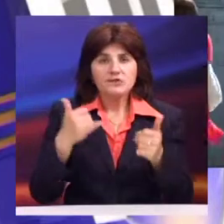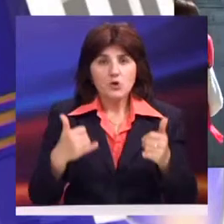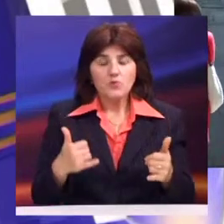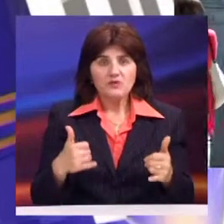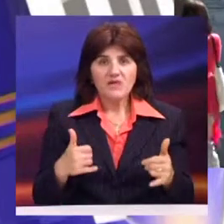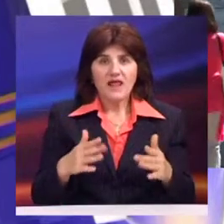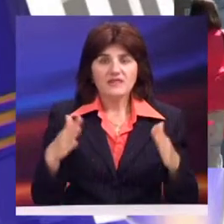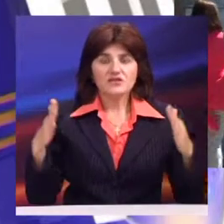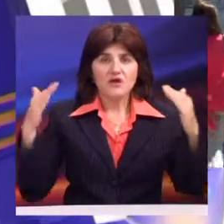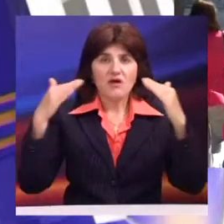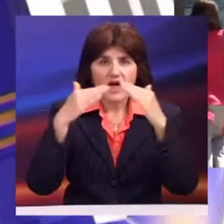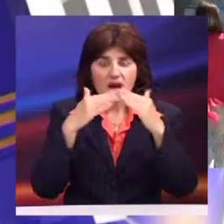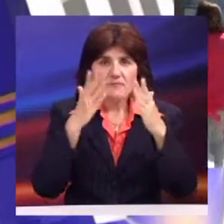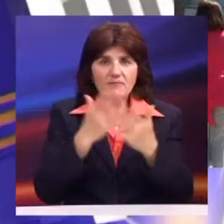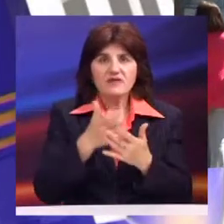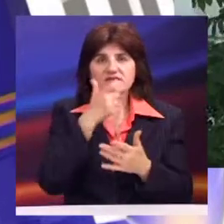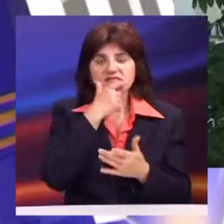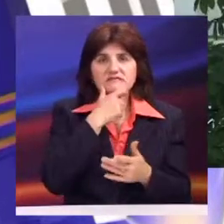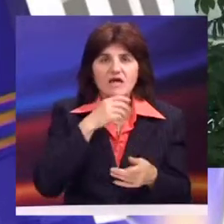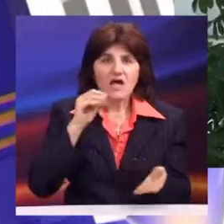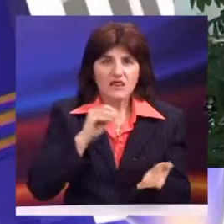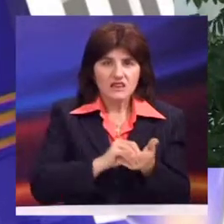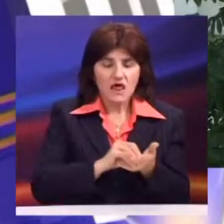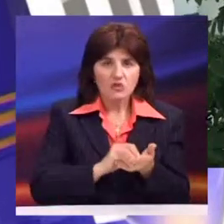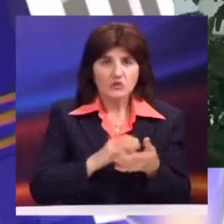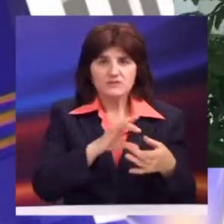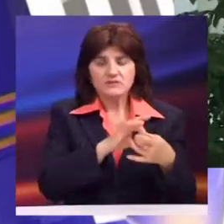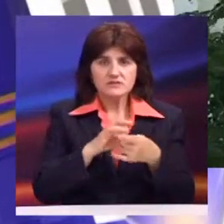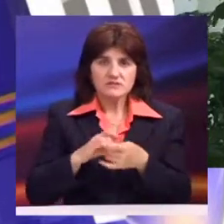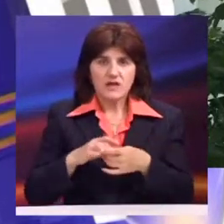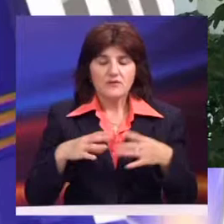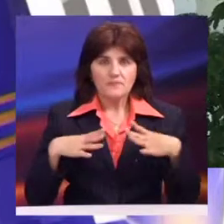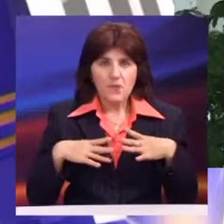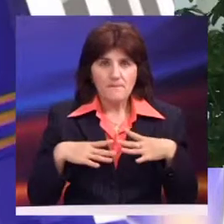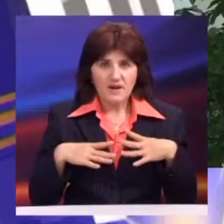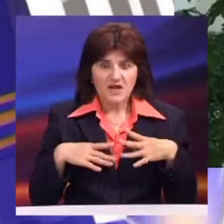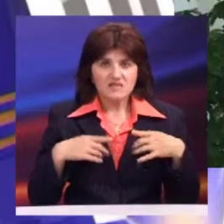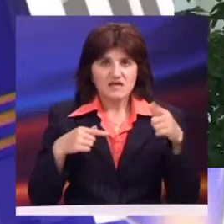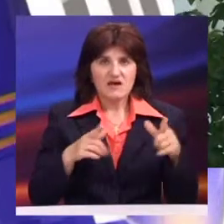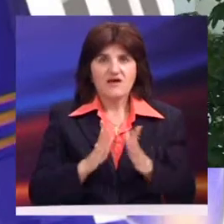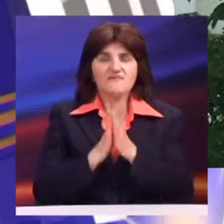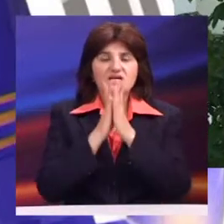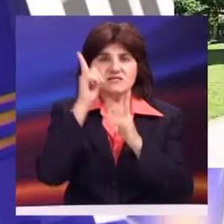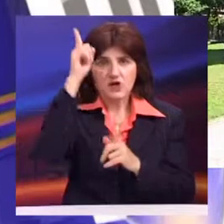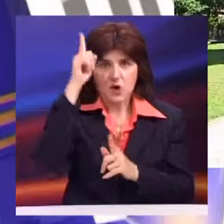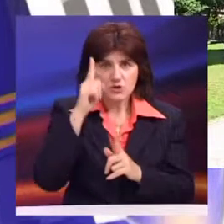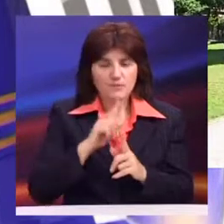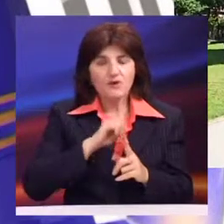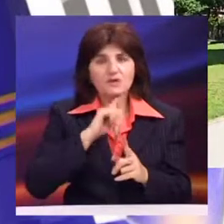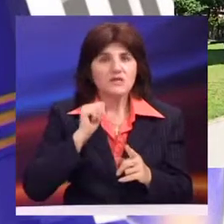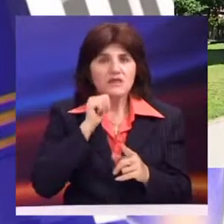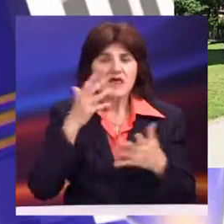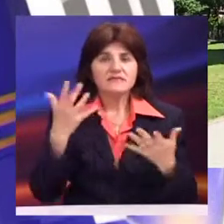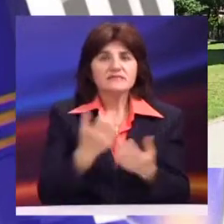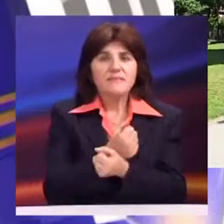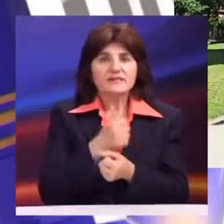današnjeg hrama i ranije je postojao hram starijeg datuma, koji je također slavio Vaznesenje Gospodnje. Praznik Vaznesenja Gospodnjeg, ili kako je u